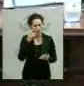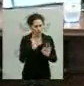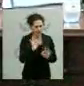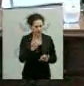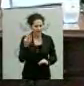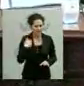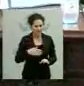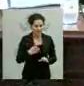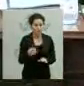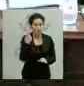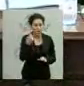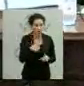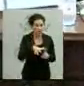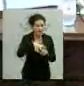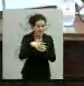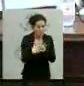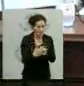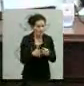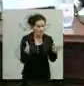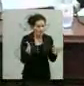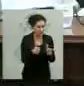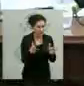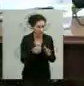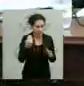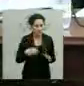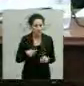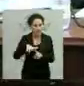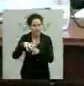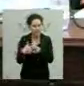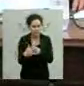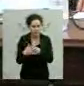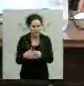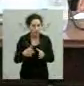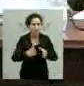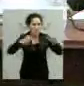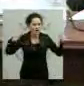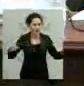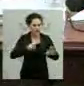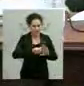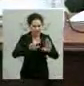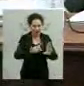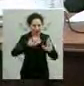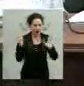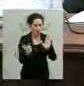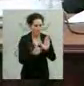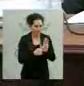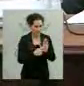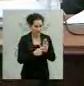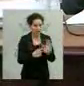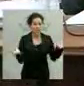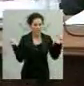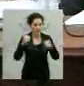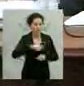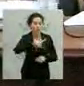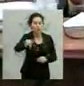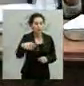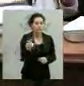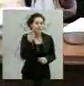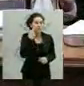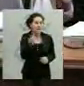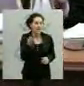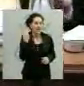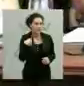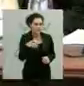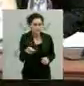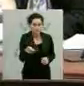situació de minoria minoritària a una situació de majoria majoritària. Es veu. Vostès sabran per què... Algo han tingut